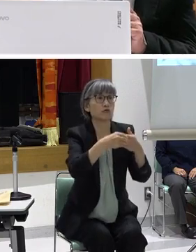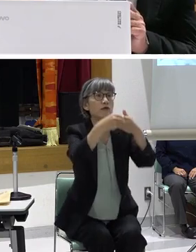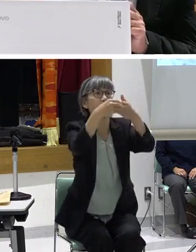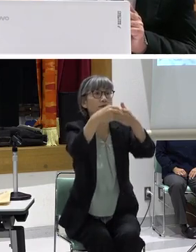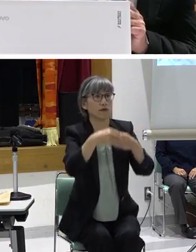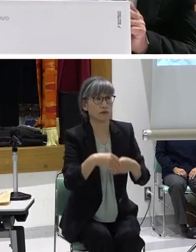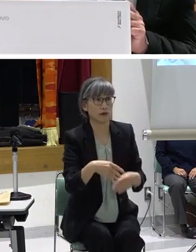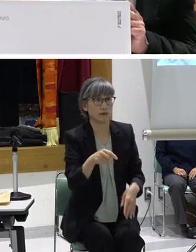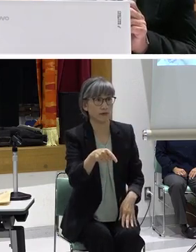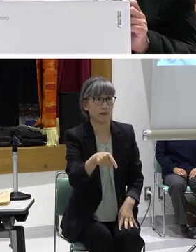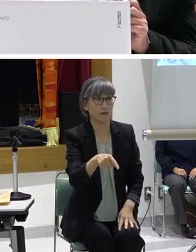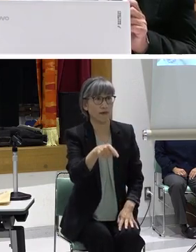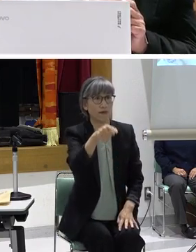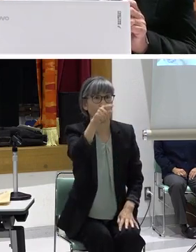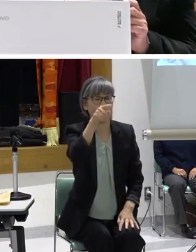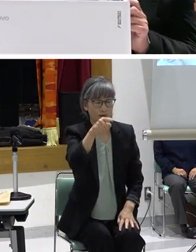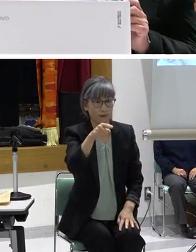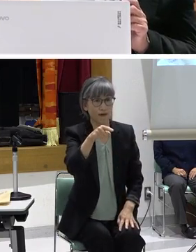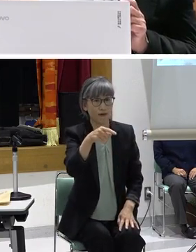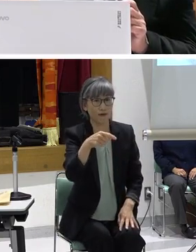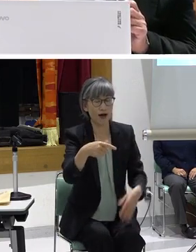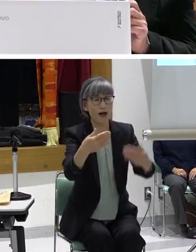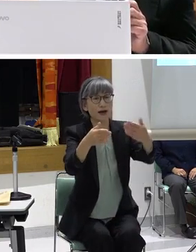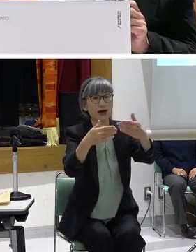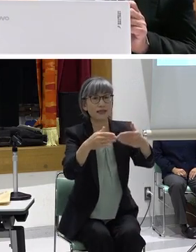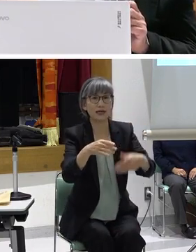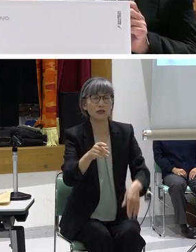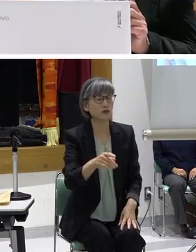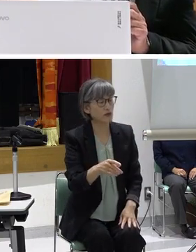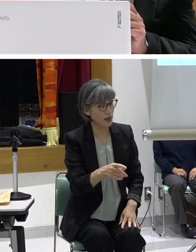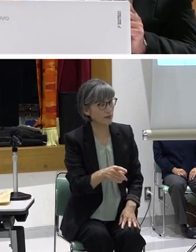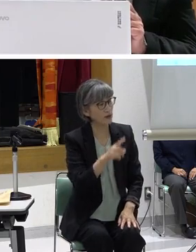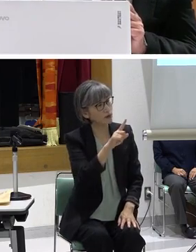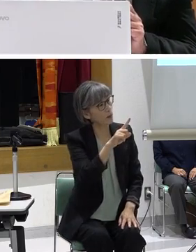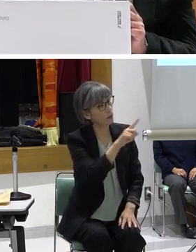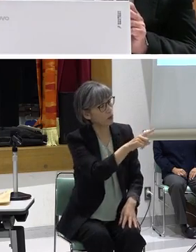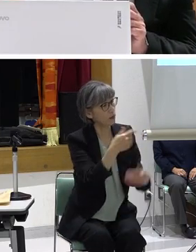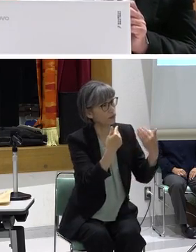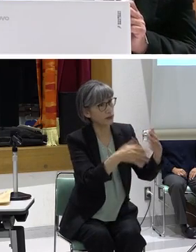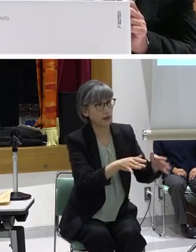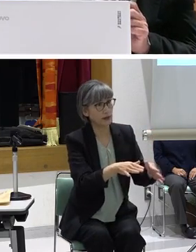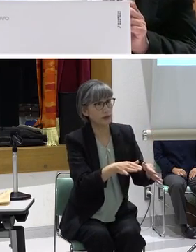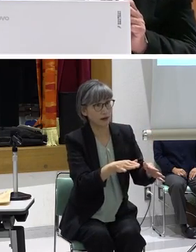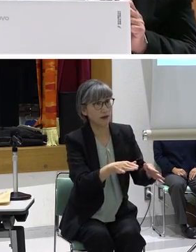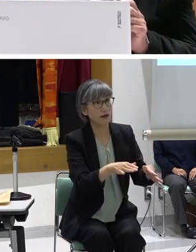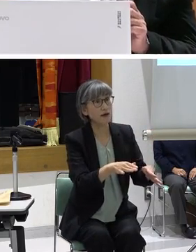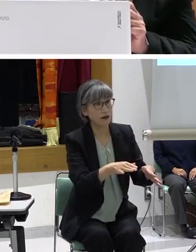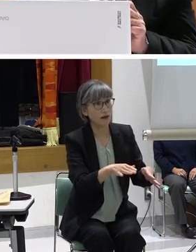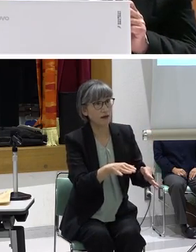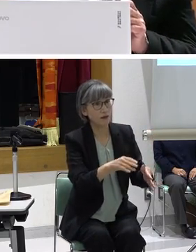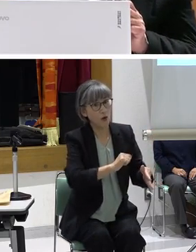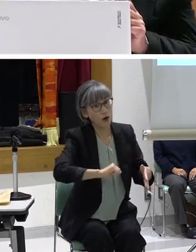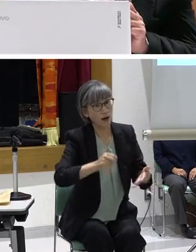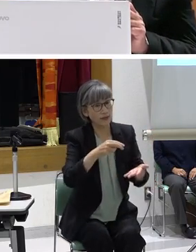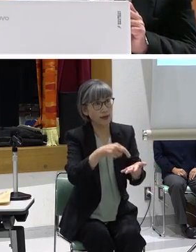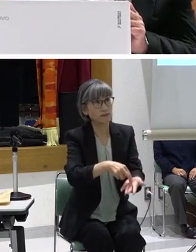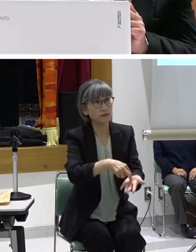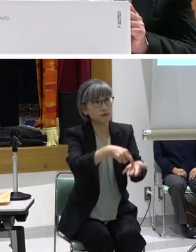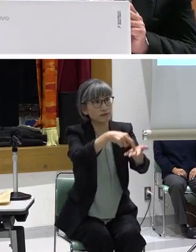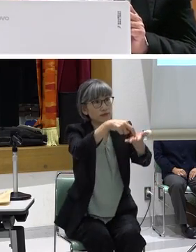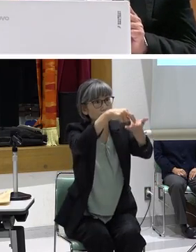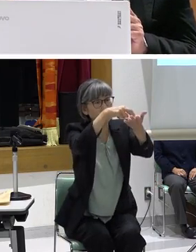改札へ行くボタンを押さなくても自動的に、なんていうかボタンがつくような状態になってるん